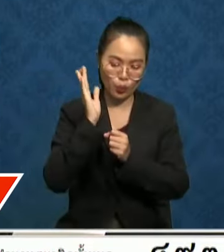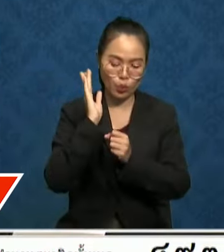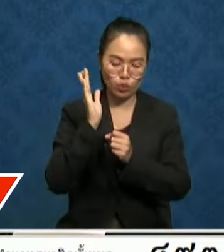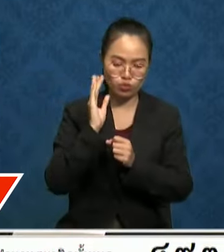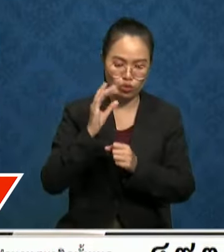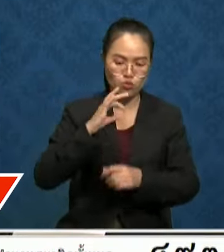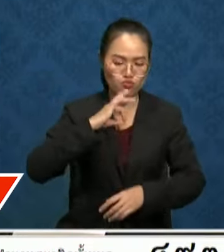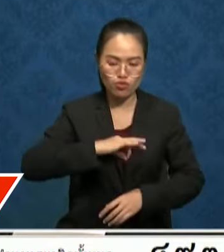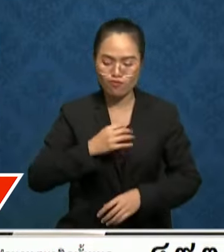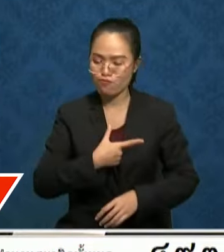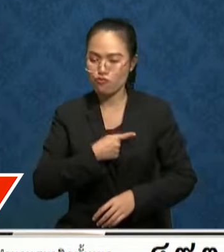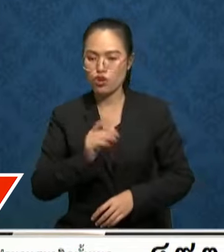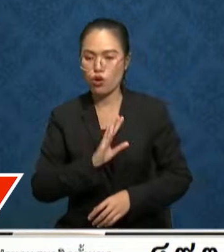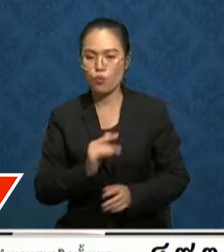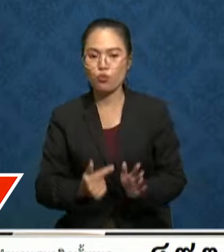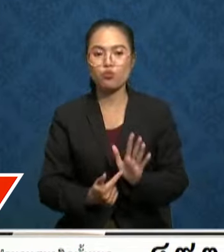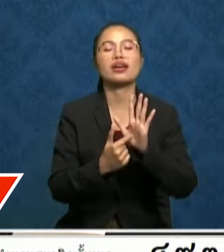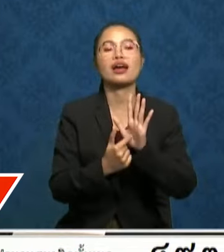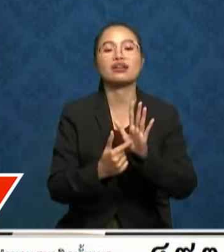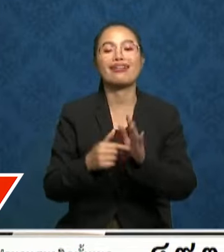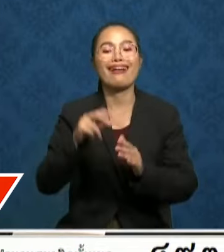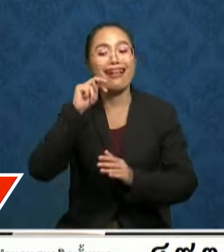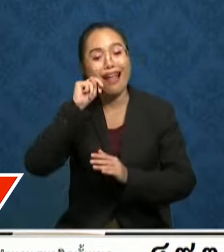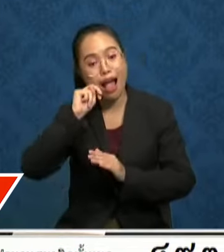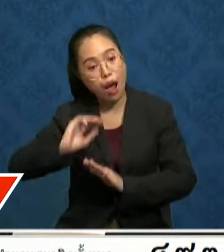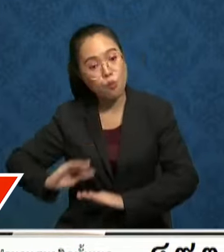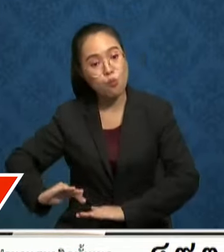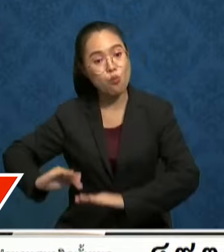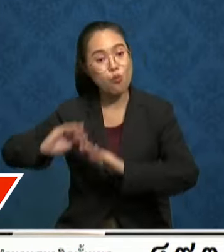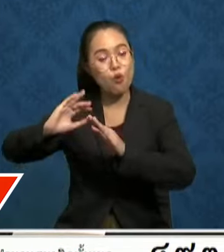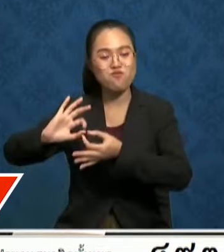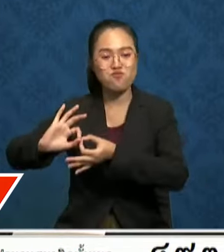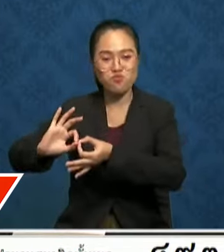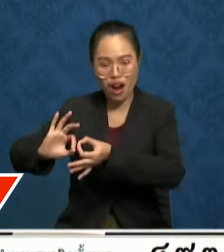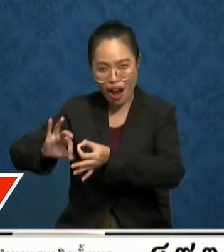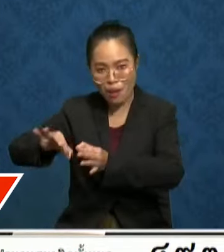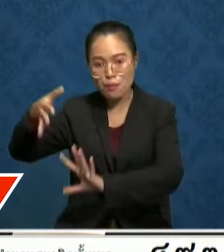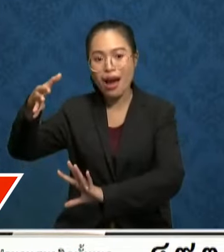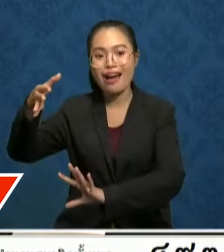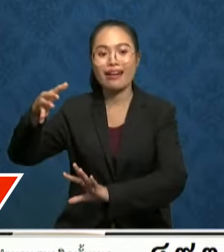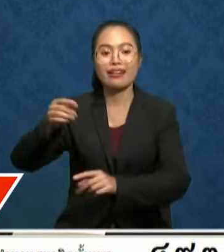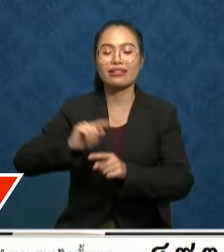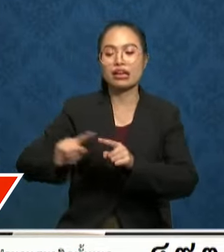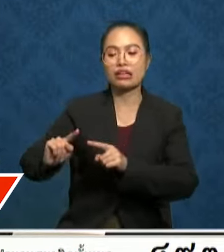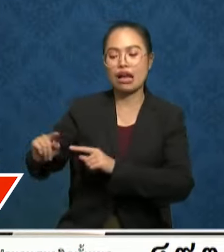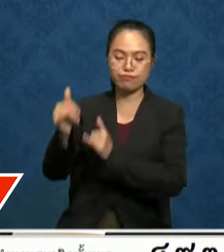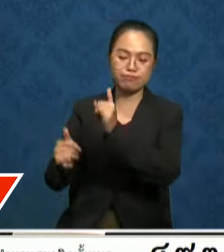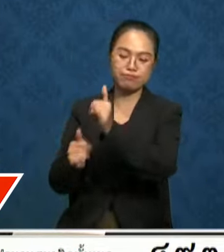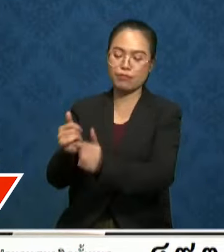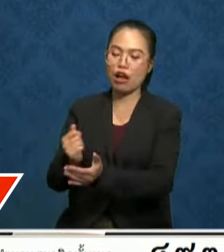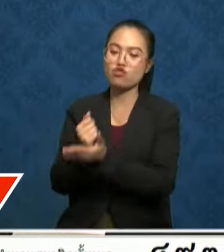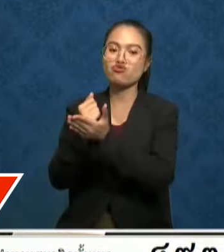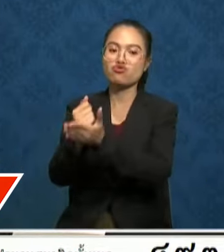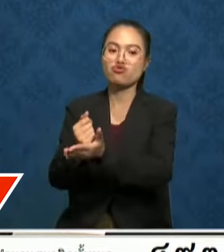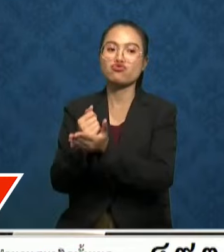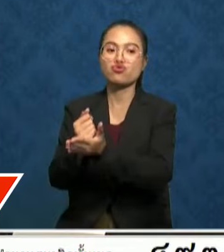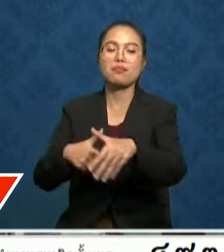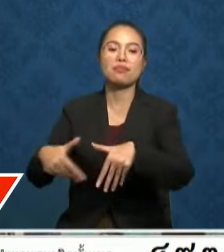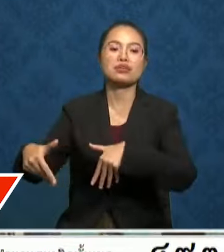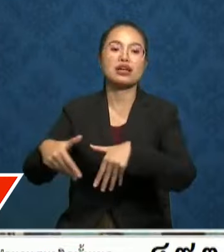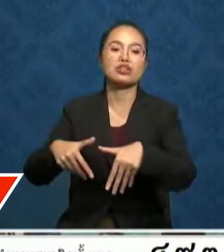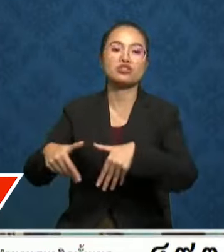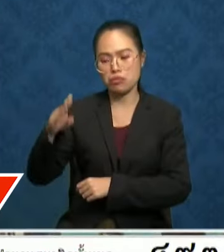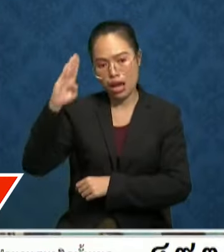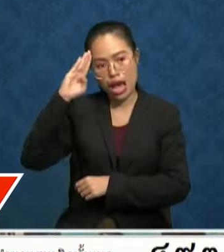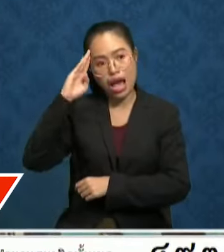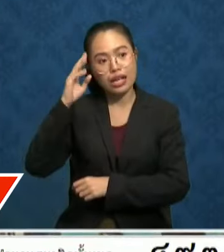านผมยกตัวอย่างกรณีภัยพิบัติต่างๆครับผมเห็นหน่วยงานทางทหารเนี่ยลงพื้นที่ไปช่วยพี่น้องประชาชนซึ่งมันไม่ใช่ภารกิจหลัก